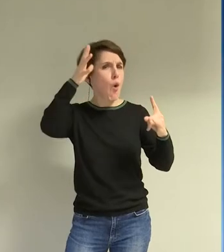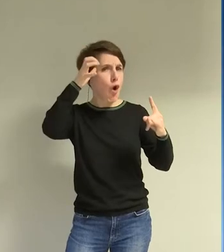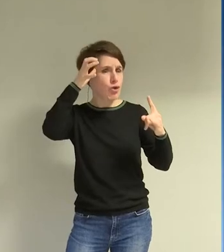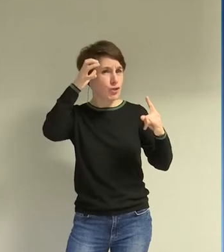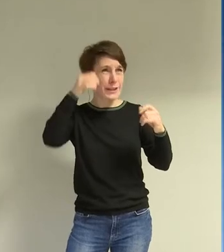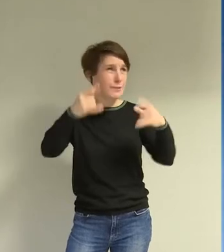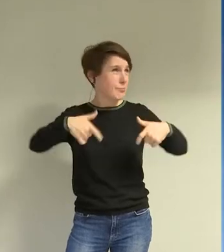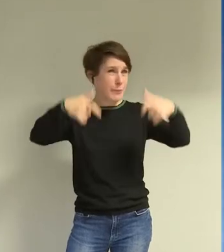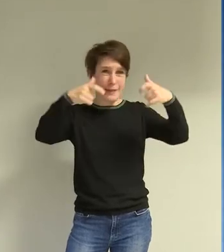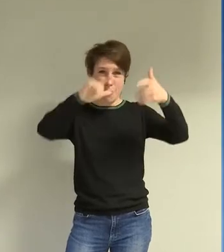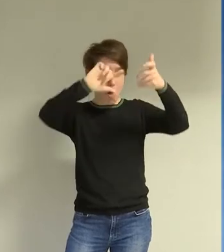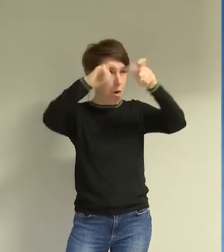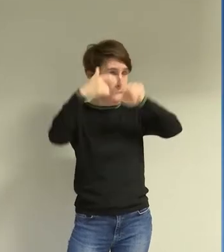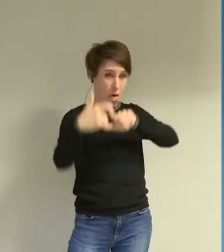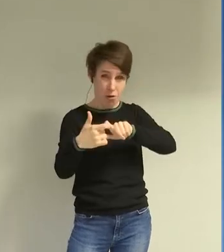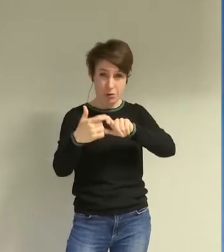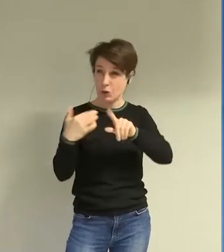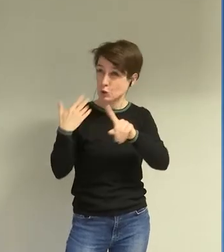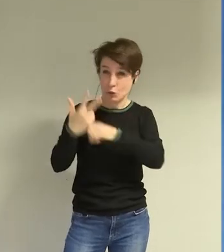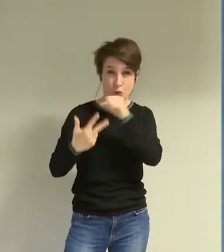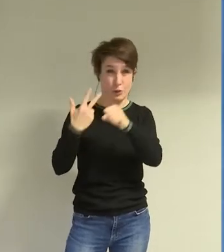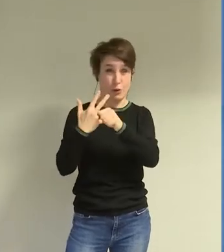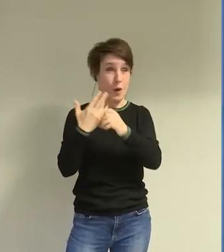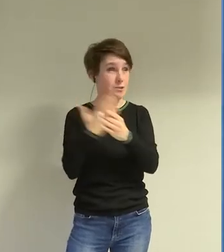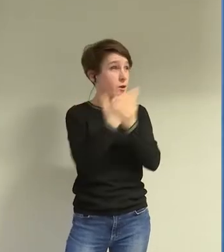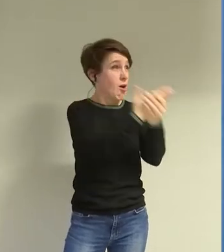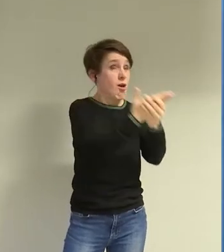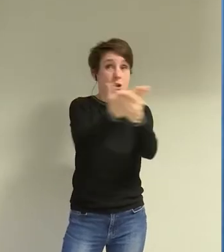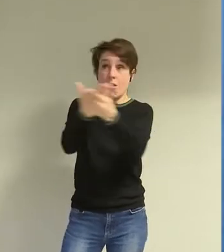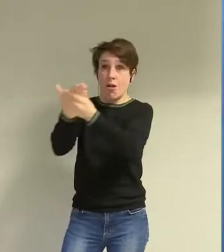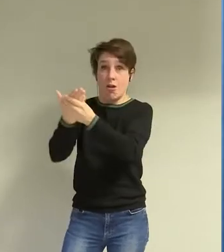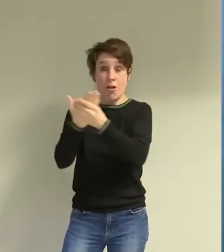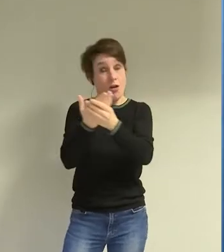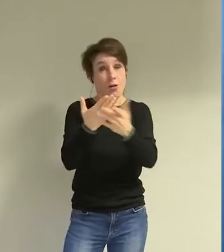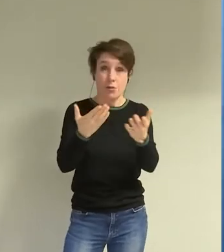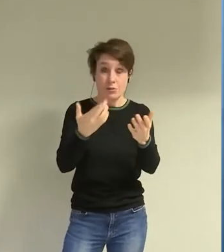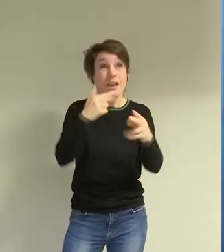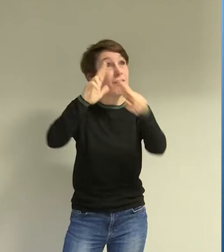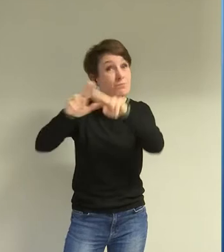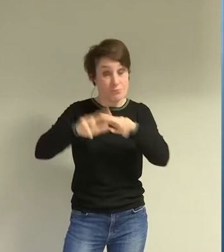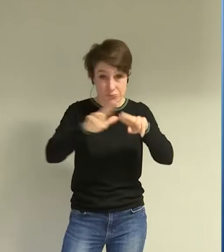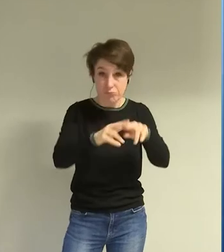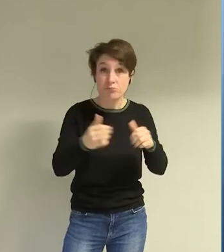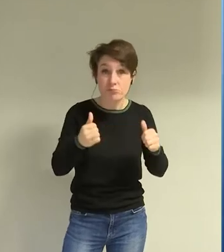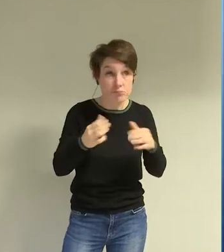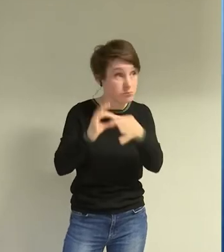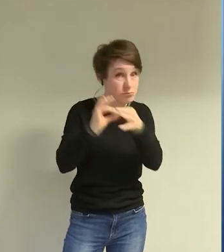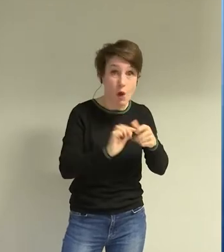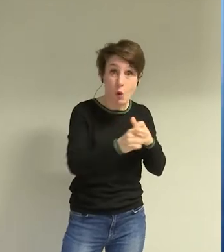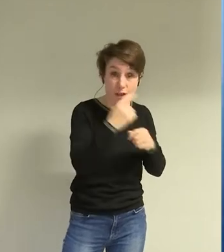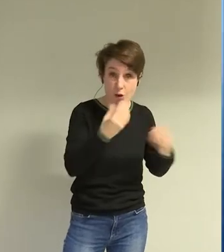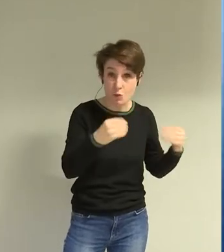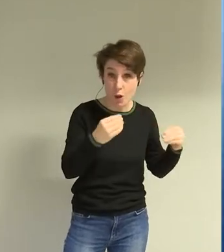depuis plus de trois ans à des porteurs de projets quelles innovations pour la vitalité de nos commerces vous peinez à